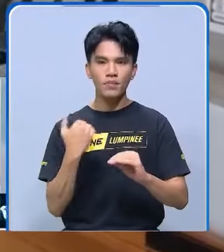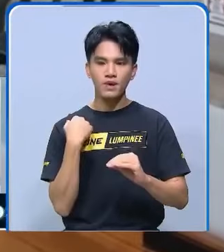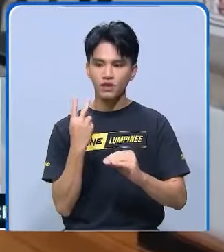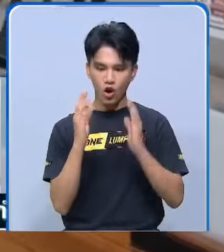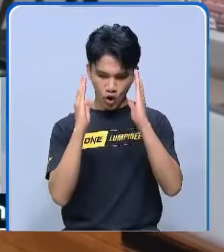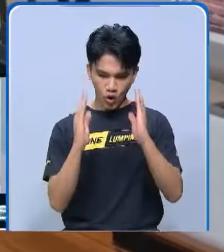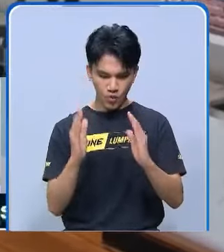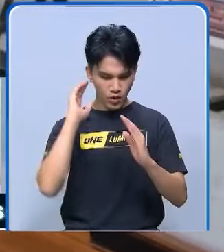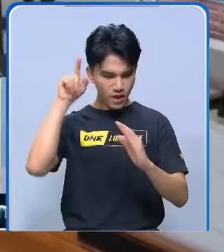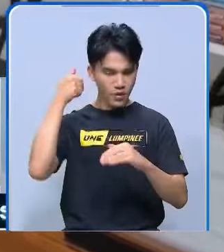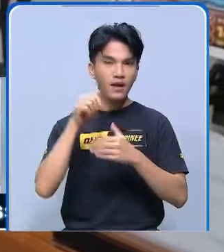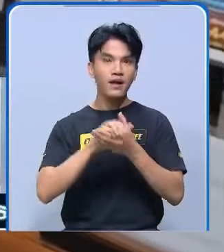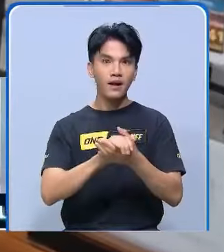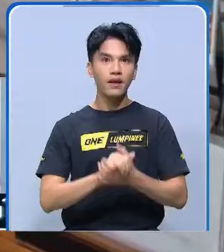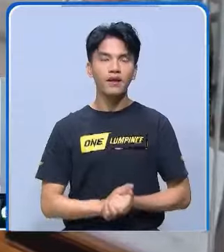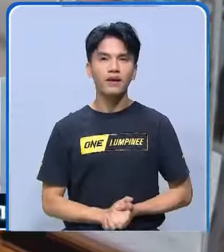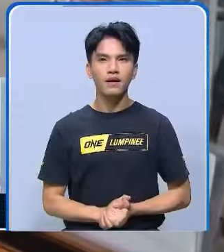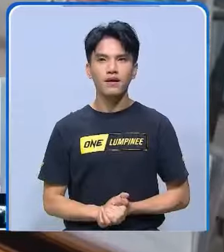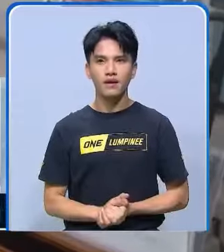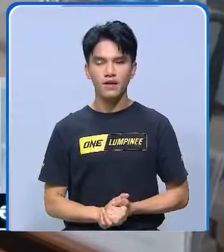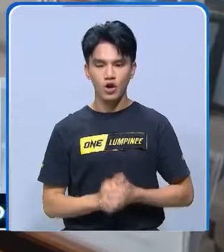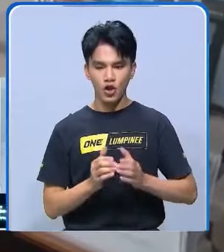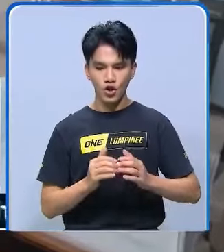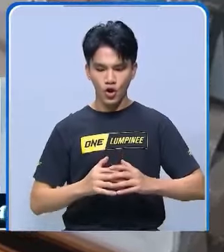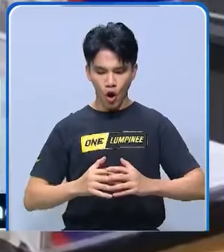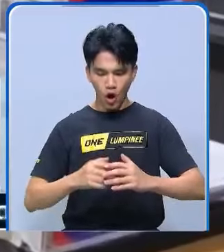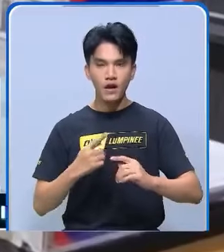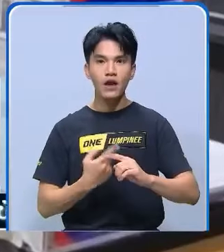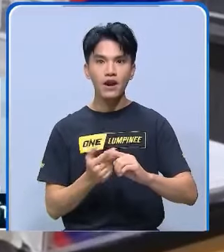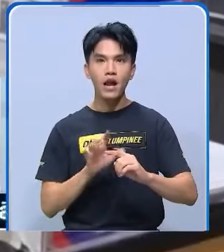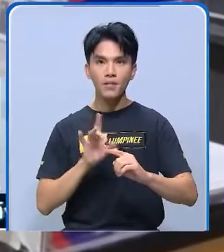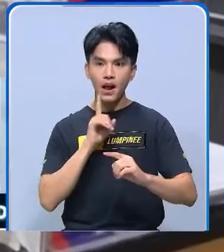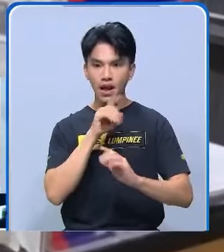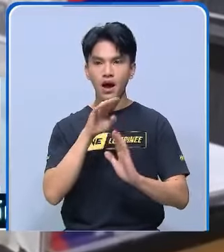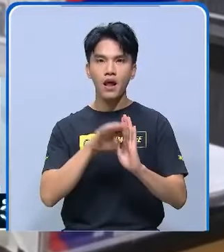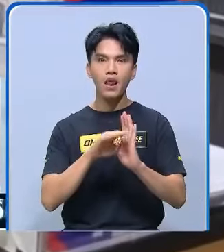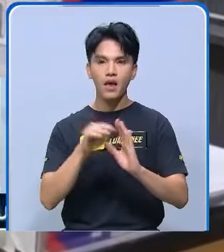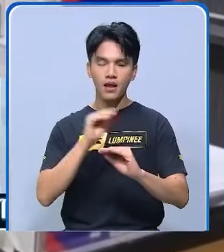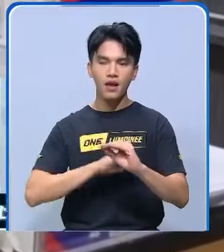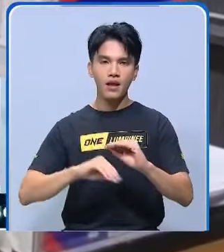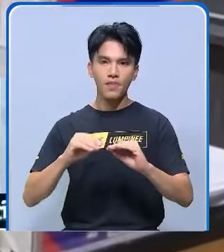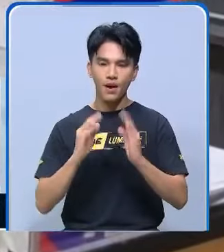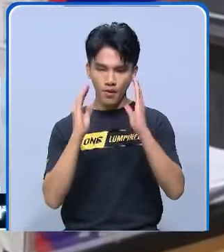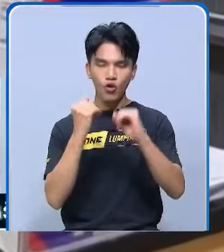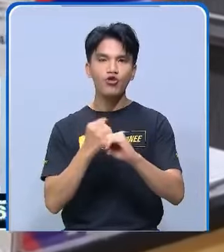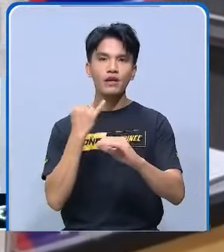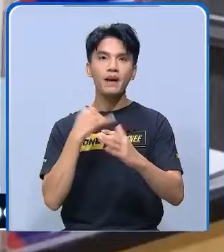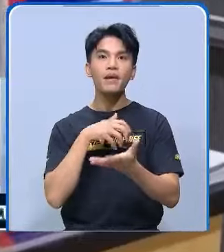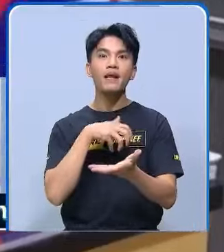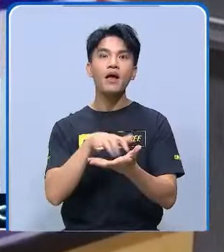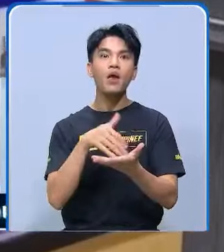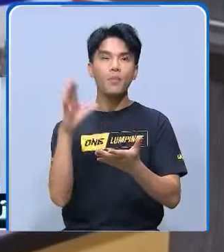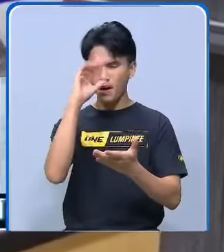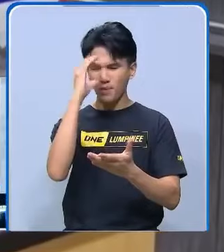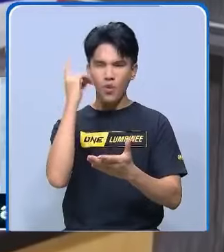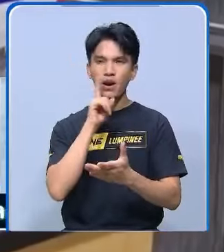ไหมผัวเมียกันเมียก ็ท้อง 8เดือนอยู่สอบสวนในแจ็คซึ่งเป็นผู้ก่อเหตุตามที่เขาระบุมาเมื่อคืนที่สอ